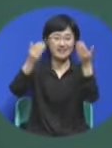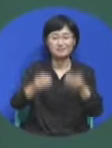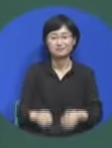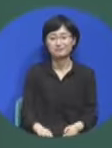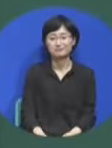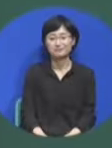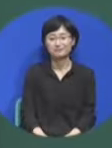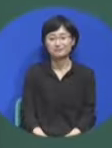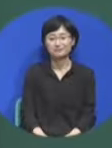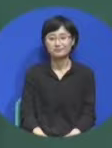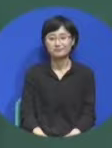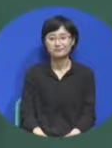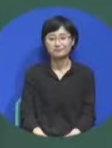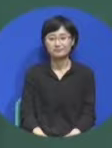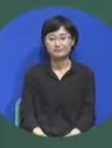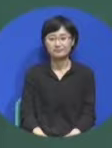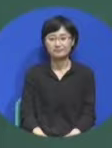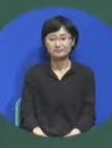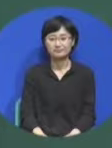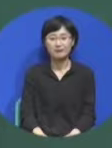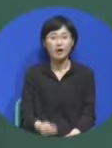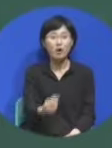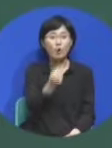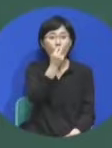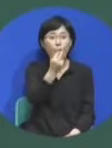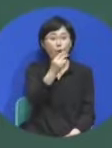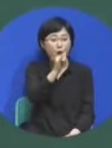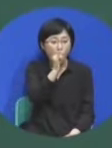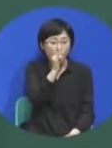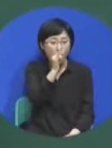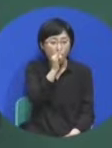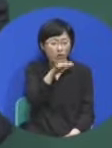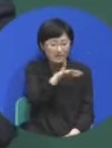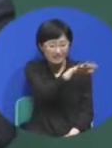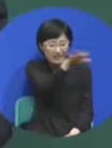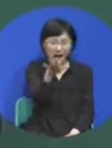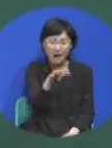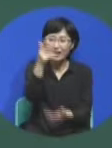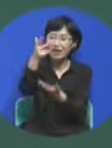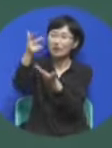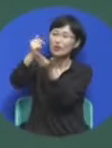今天是150篇1到6节题目是要赞美耶和华. 자, 호흡 있는 자마다 여호와를 찬양하라.